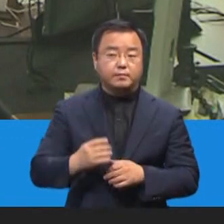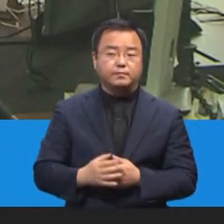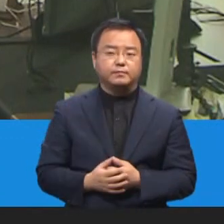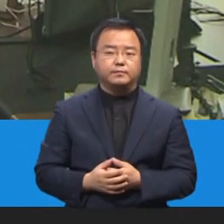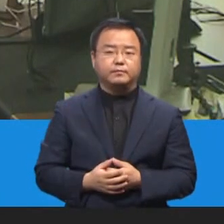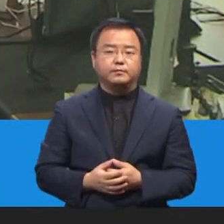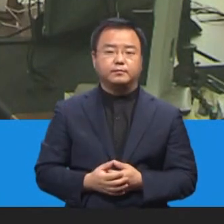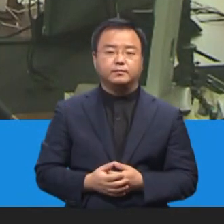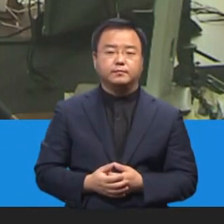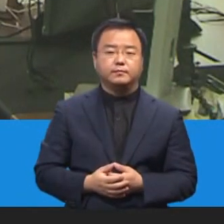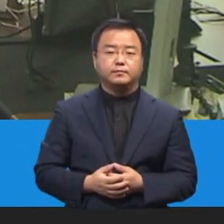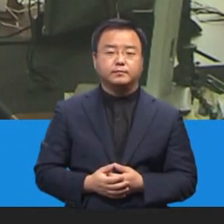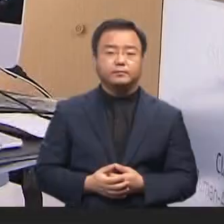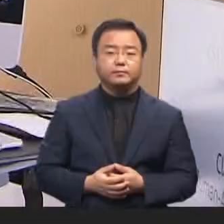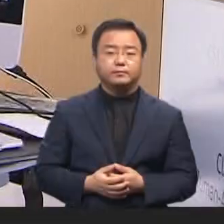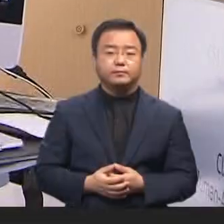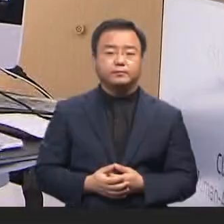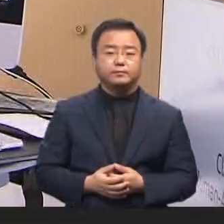황대웅 기자입니다.